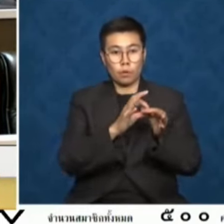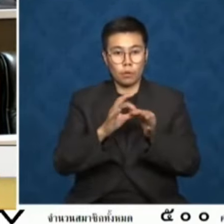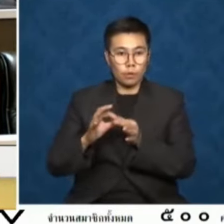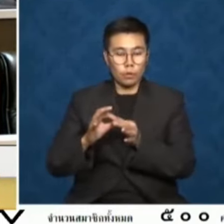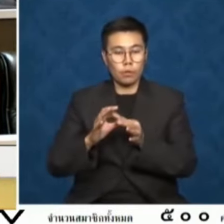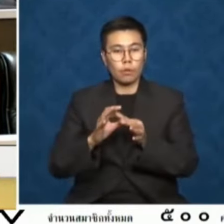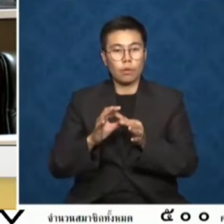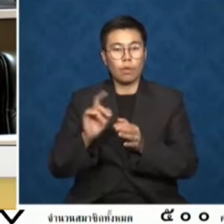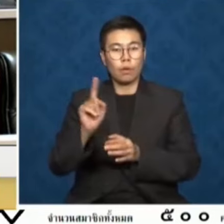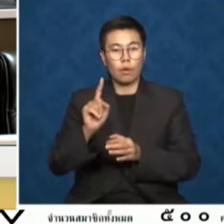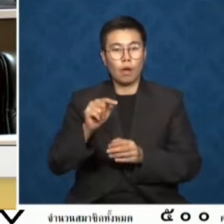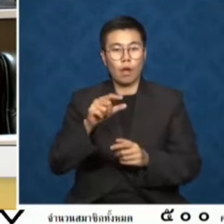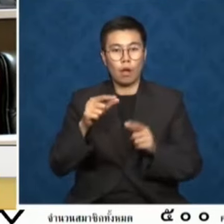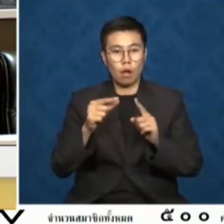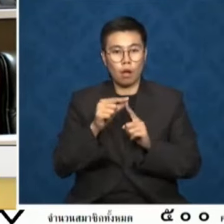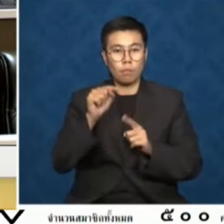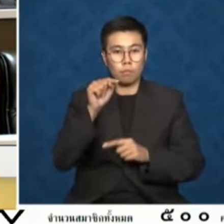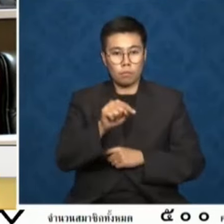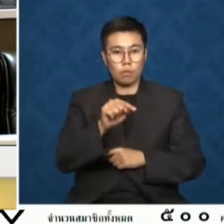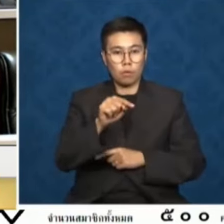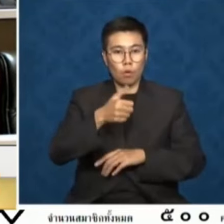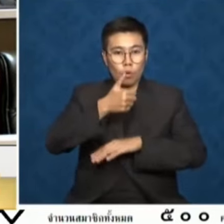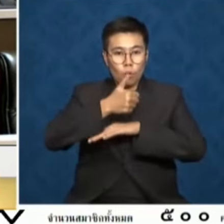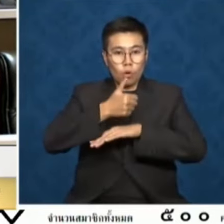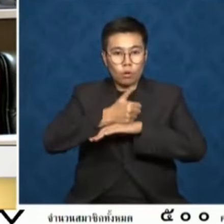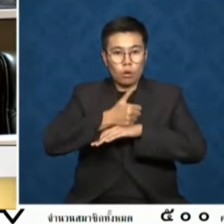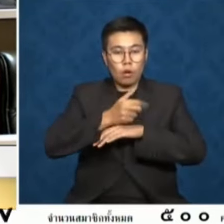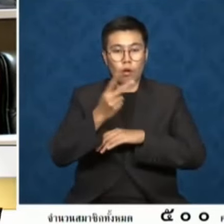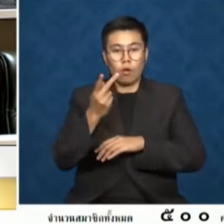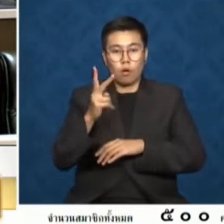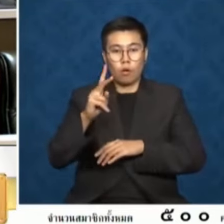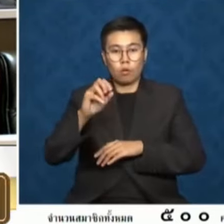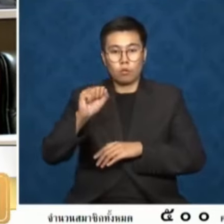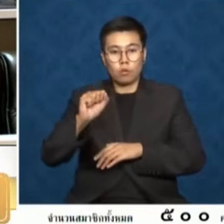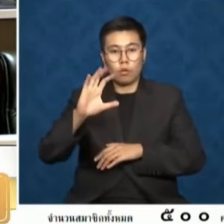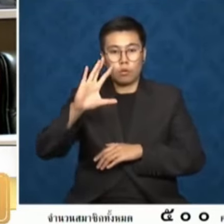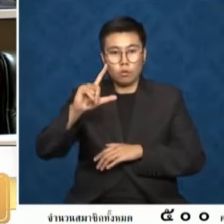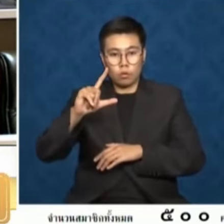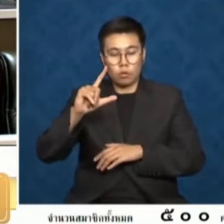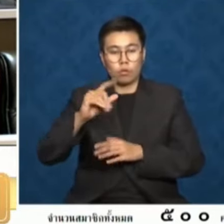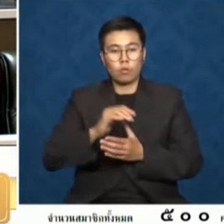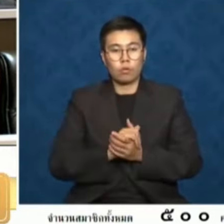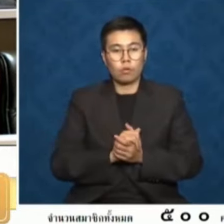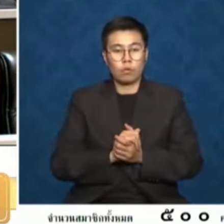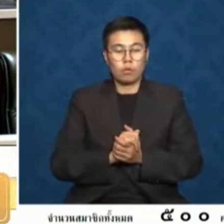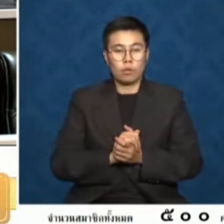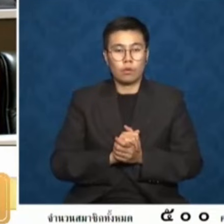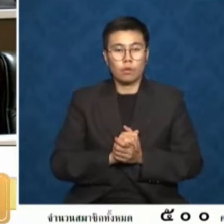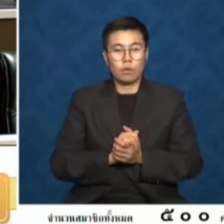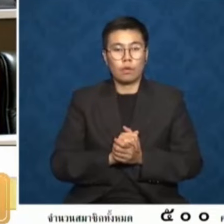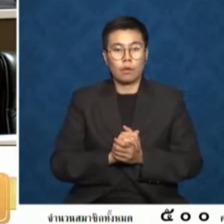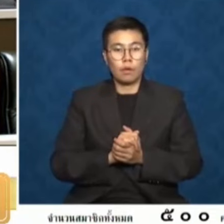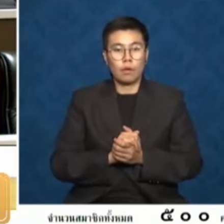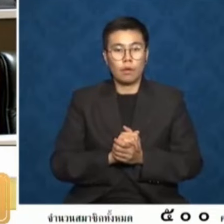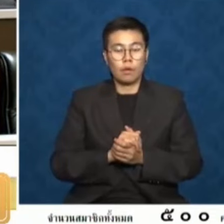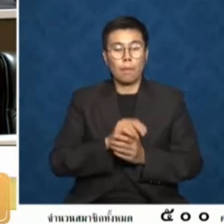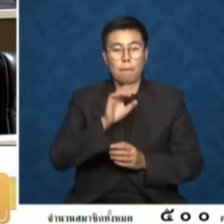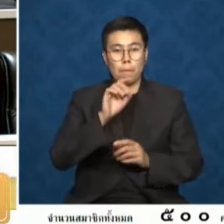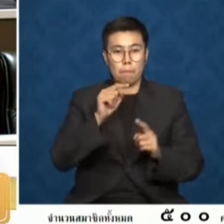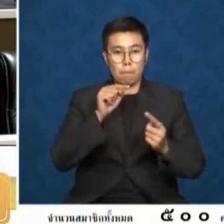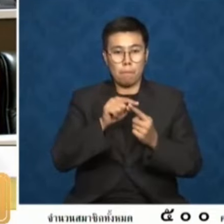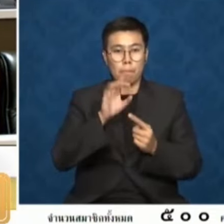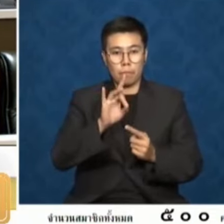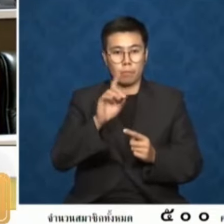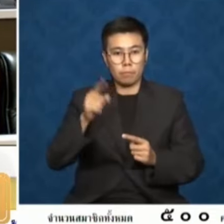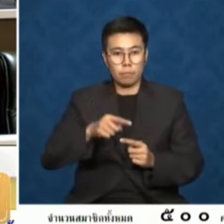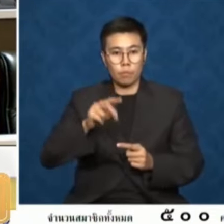ากคำสั่งหัวหน้าคณะรักษาความสงบแห่งชาติที่